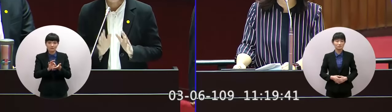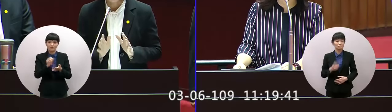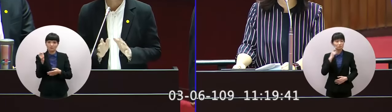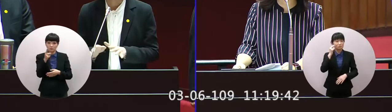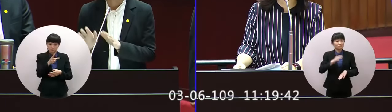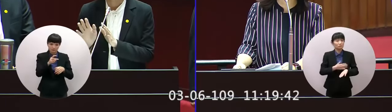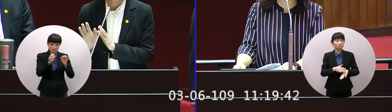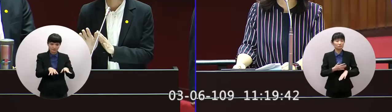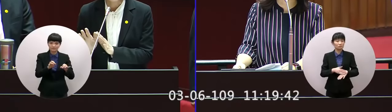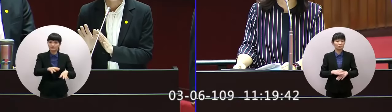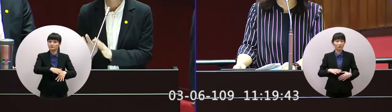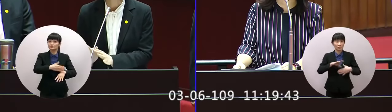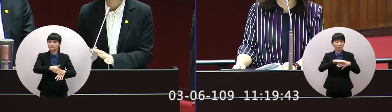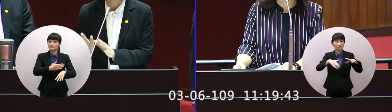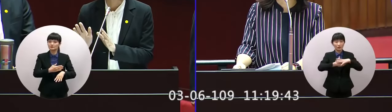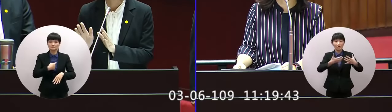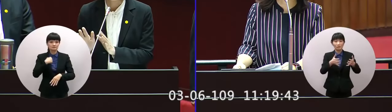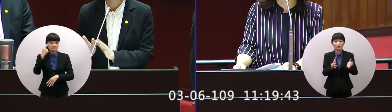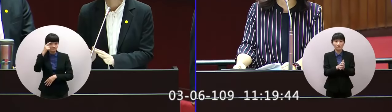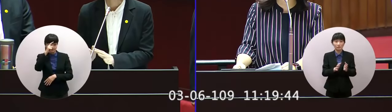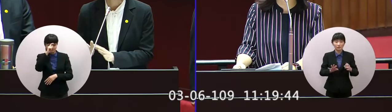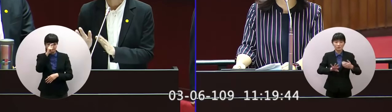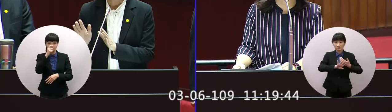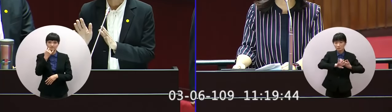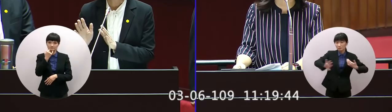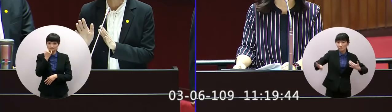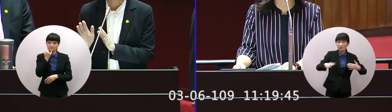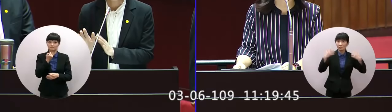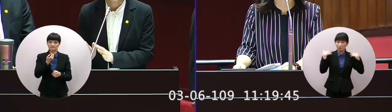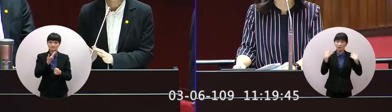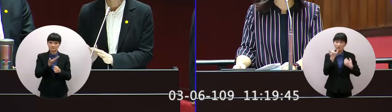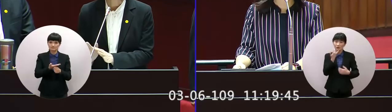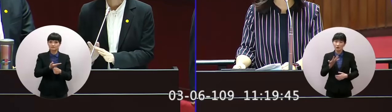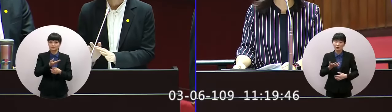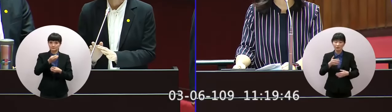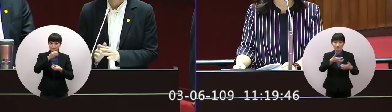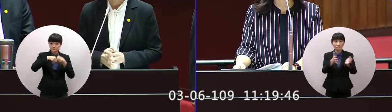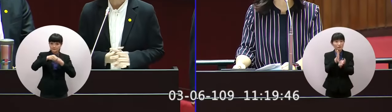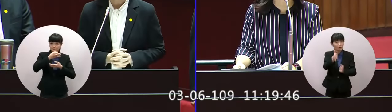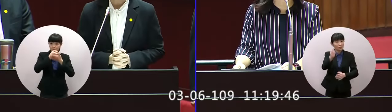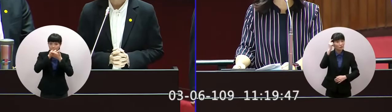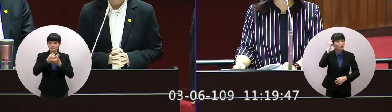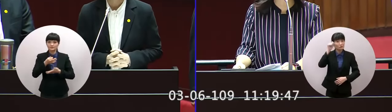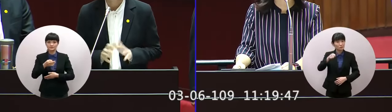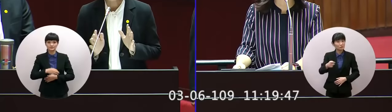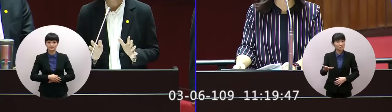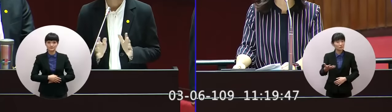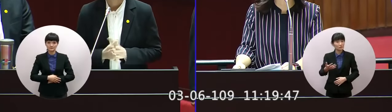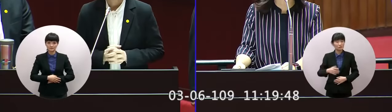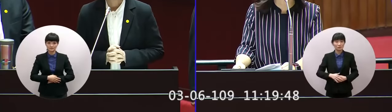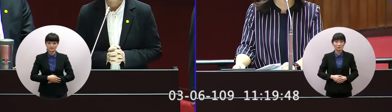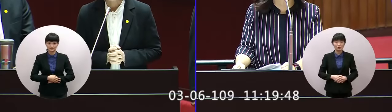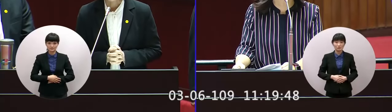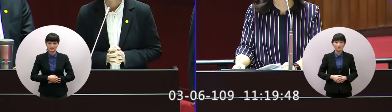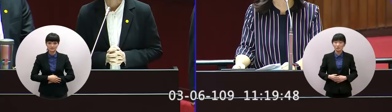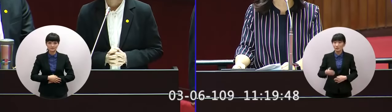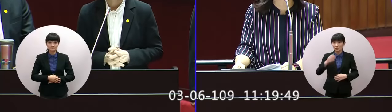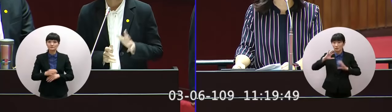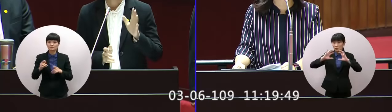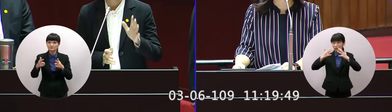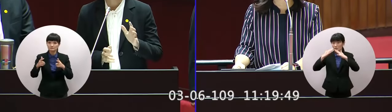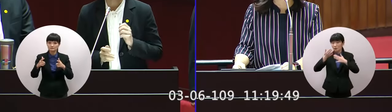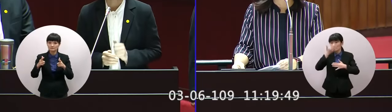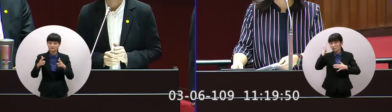觉得不会啊，文化部可以单独做啊，所以等于部长你也同意，你也同意艺文纳入到本国